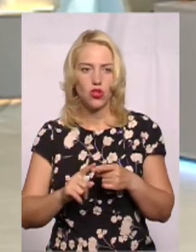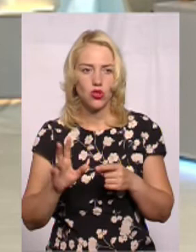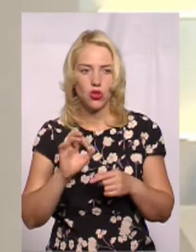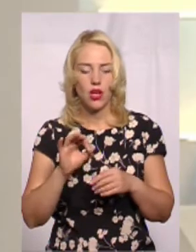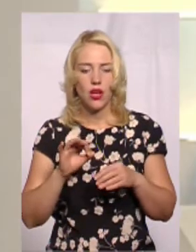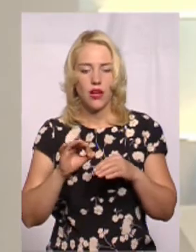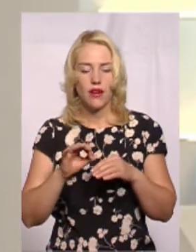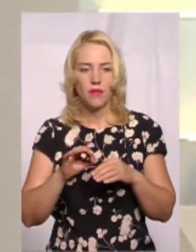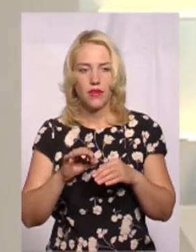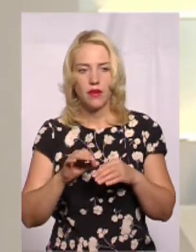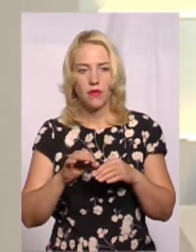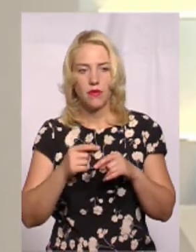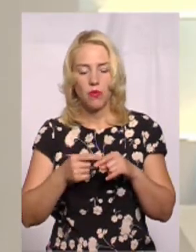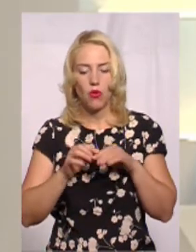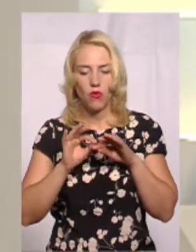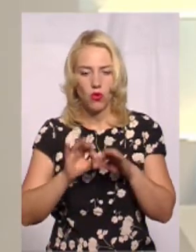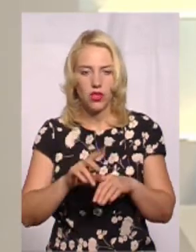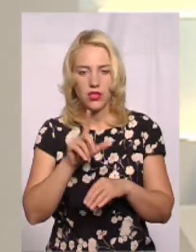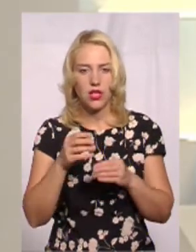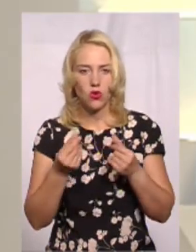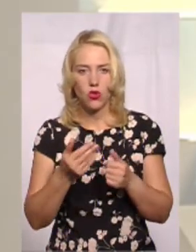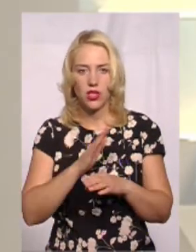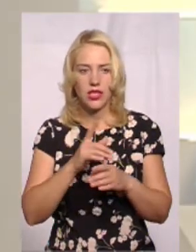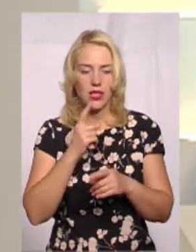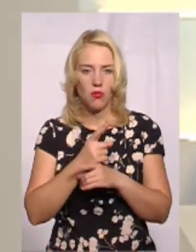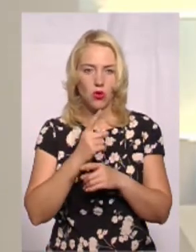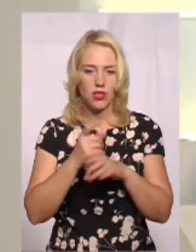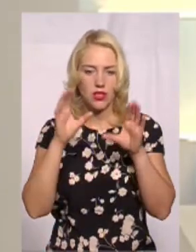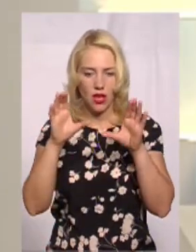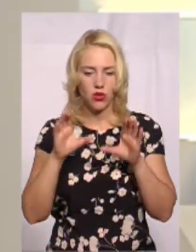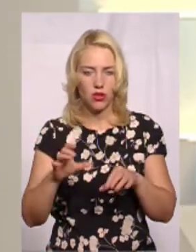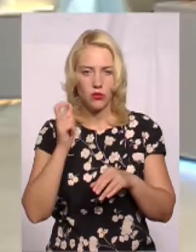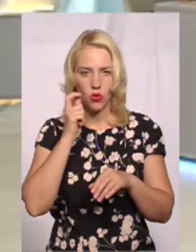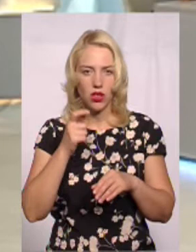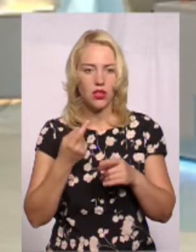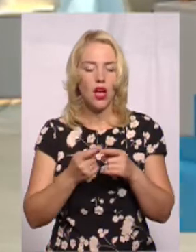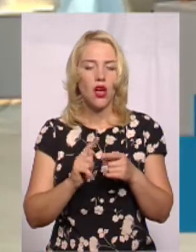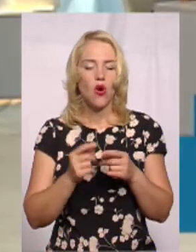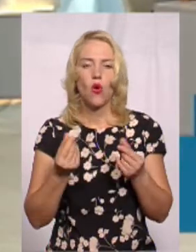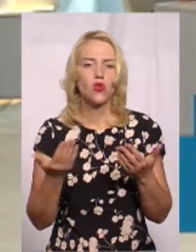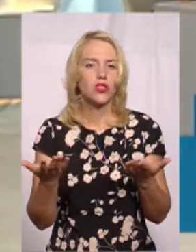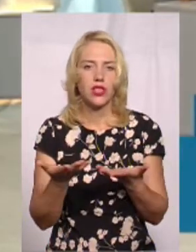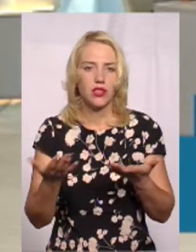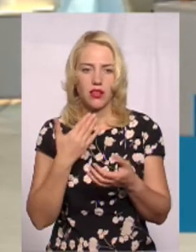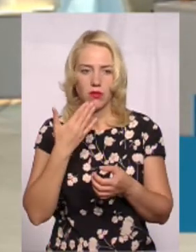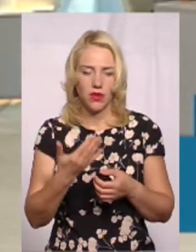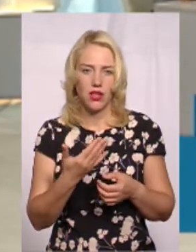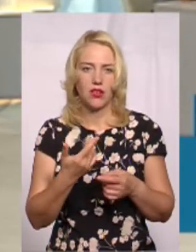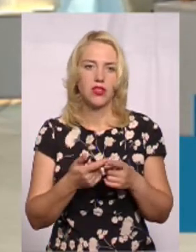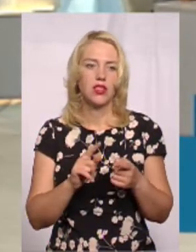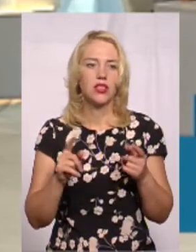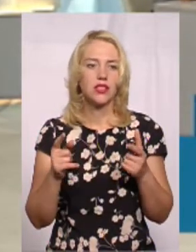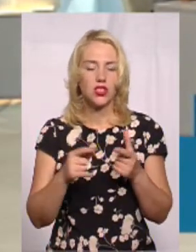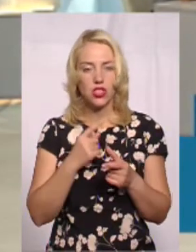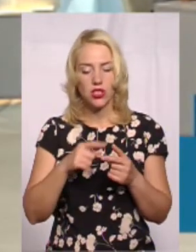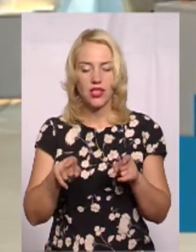проведення здійснюються за рахунок коштів, не заборонених законодавством України. От цікаво, це які? І чи за таким же принципом шукають